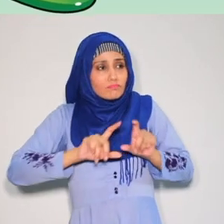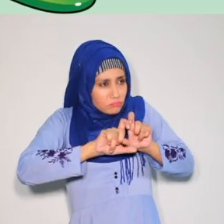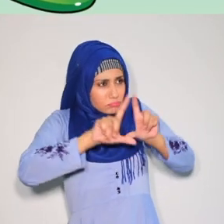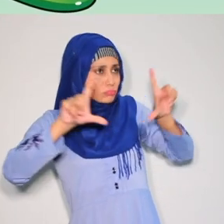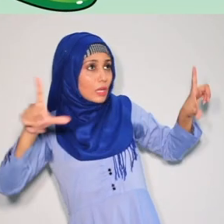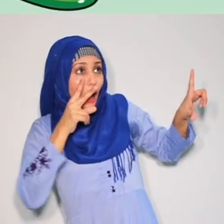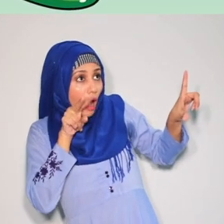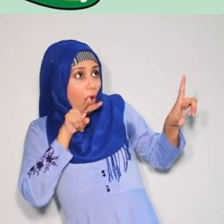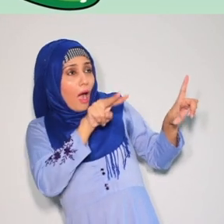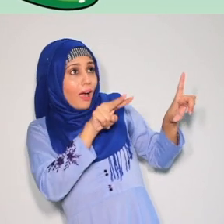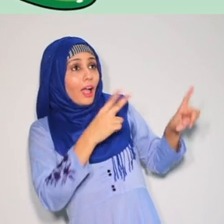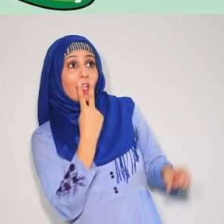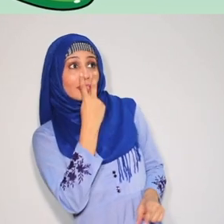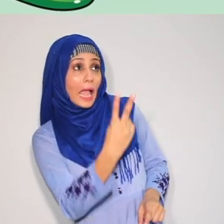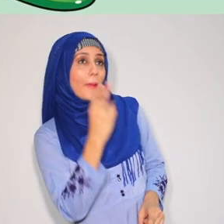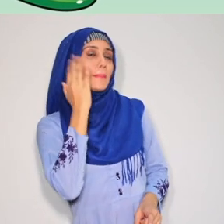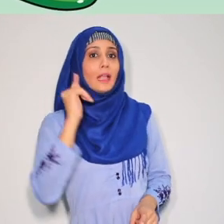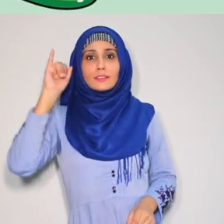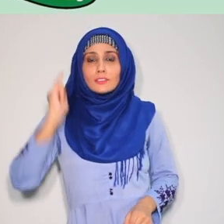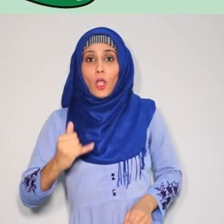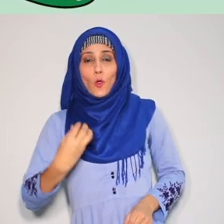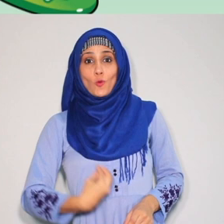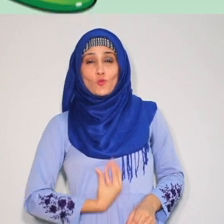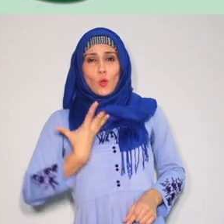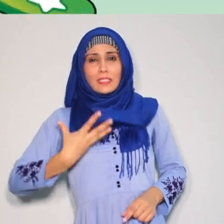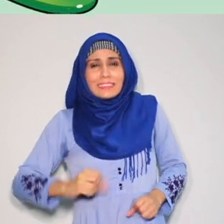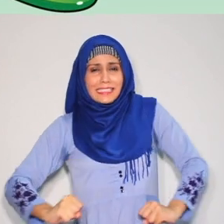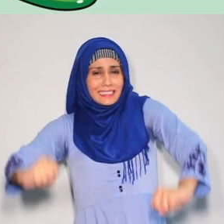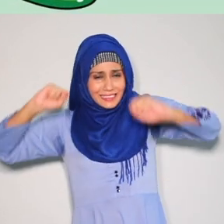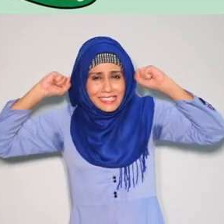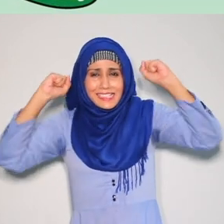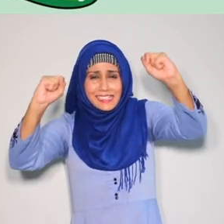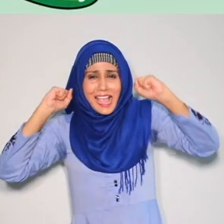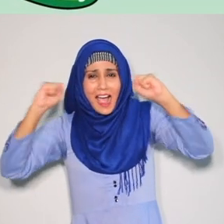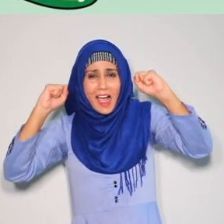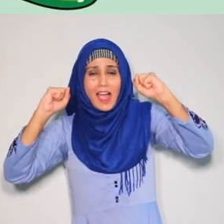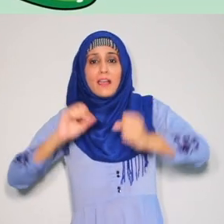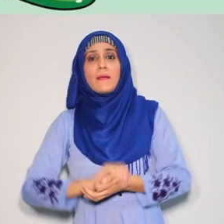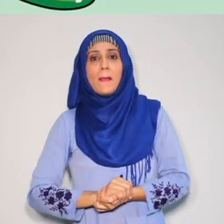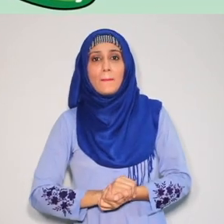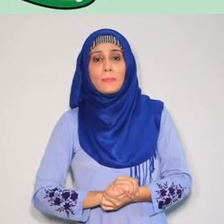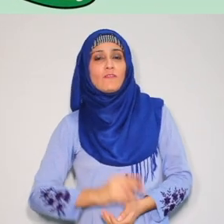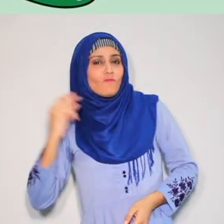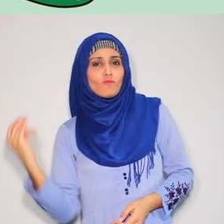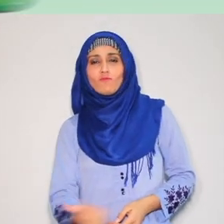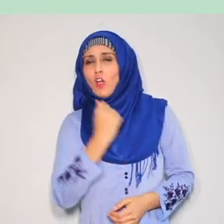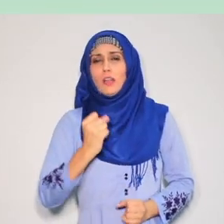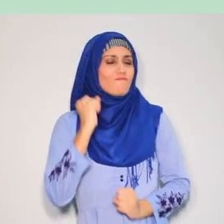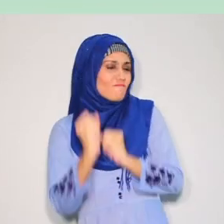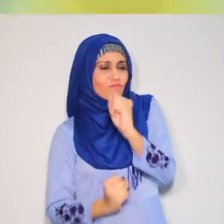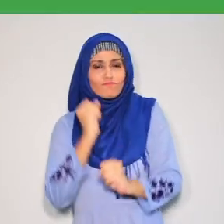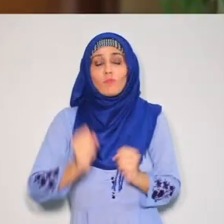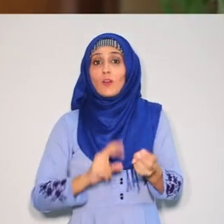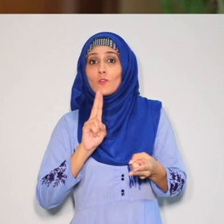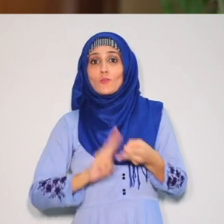आया। इसे देखकर बूम बूम खुशी से चीखा, यहू! बूम बूम भागता हुआ